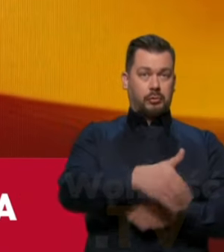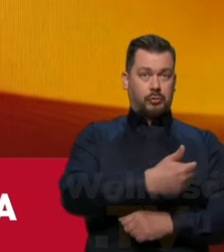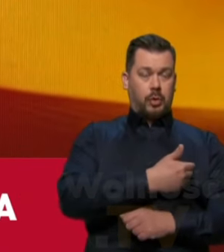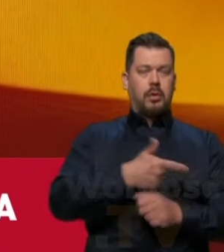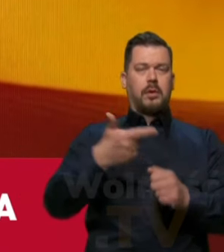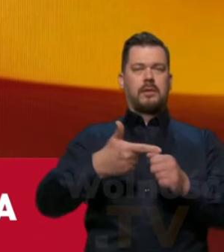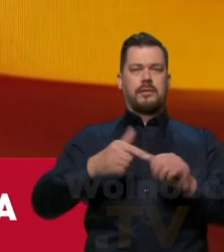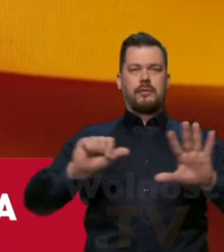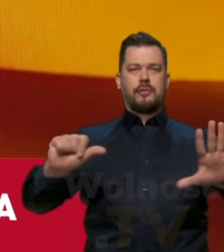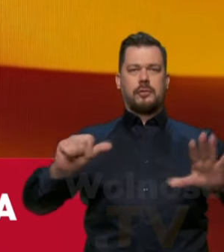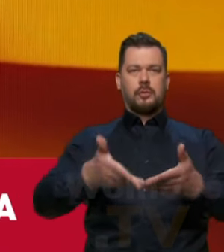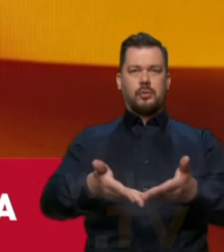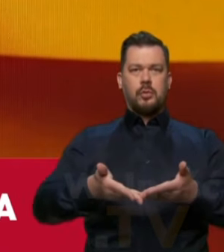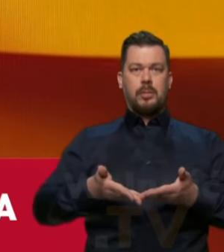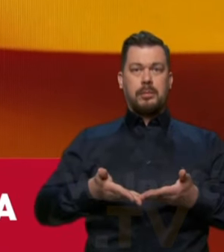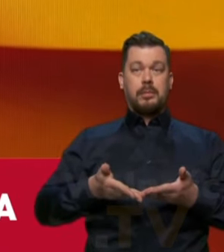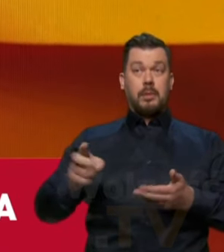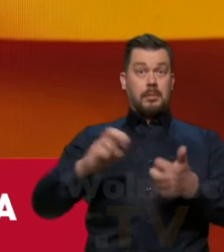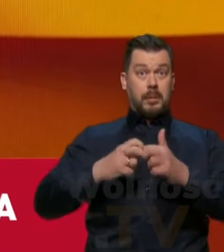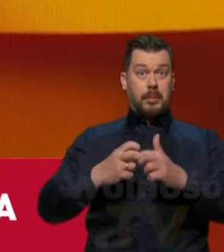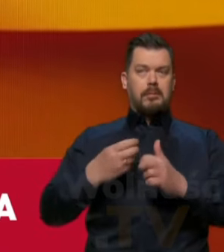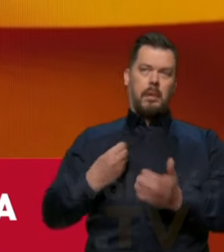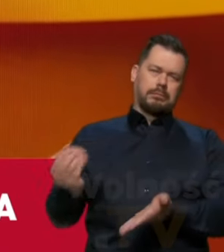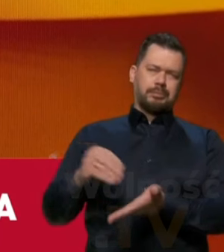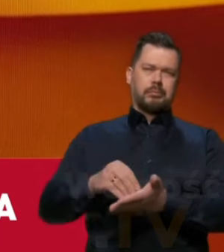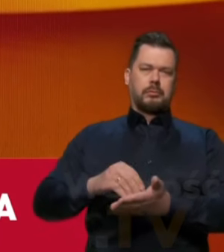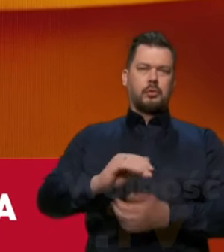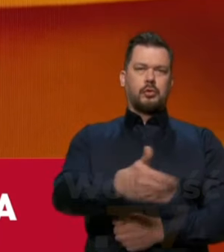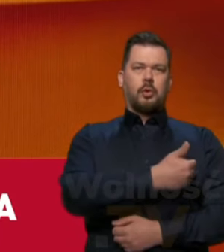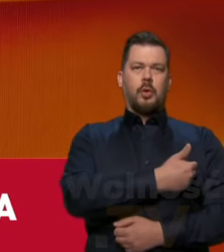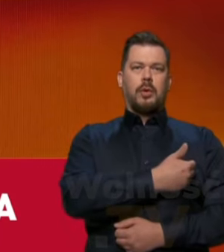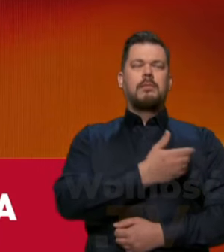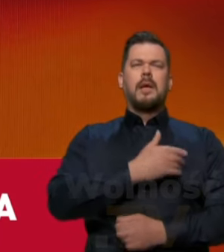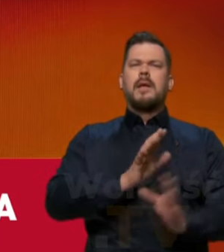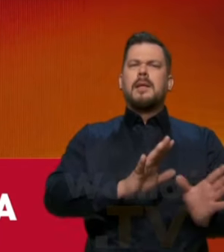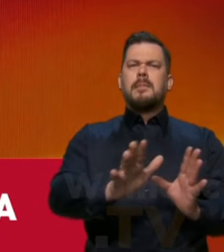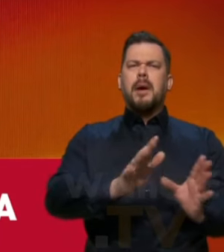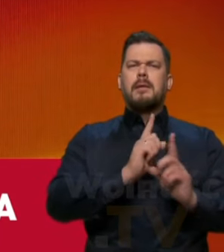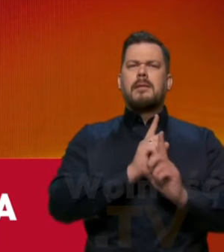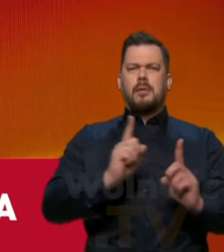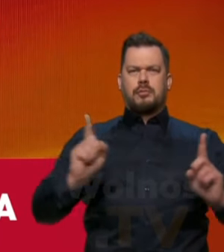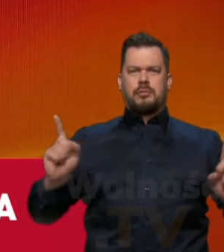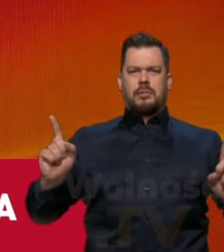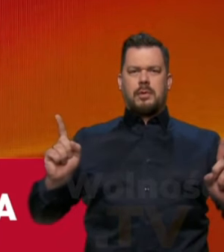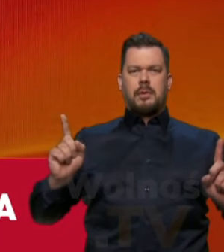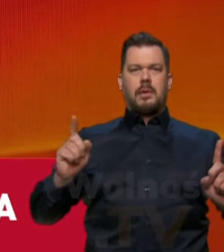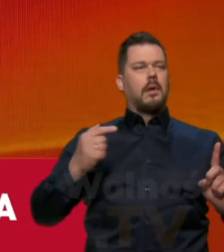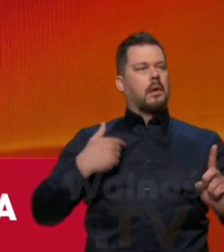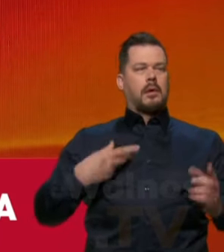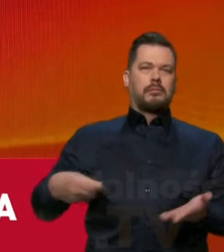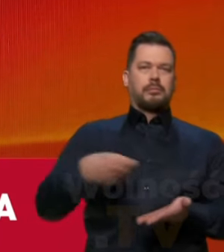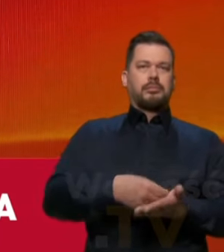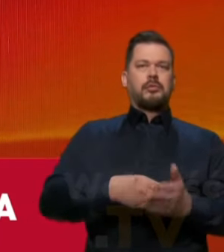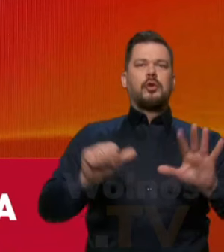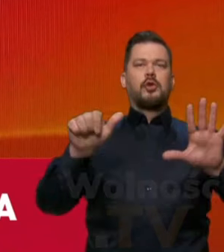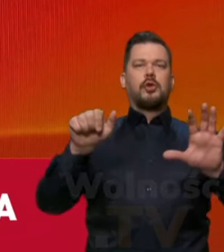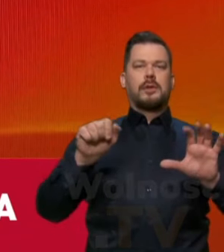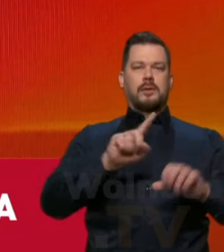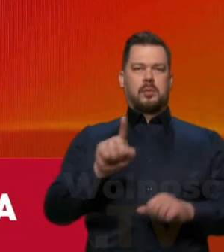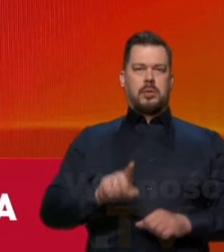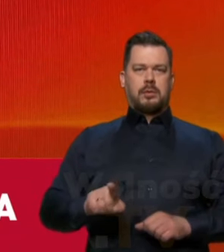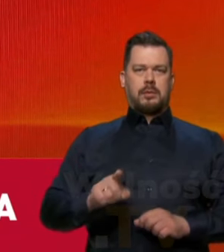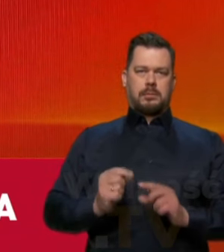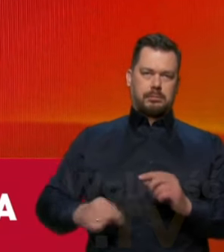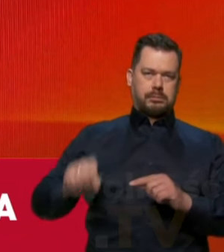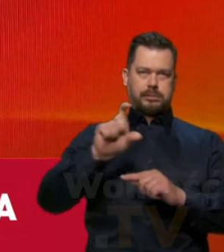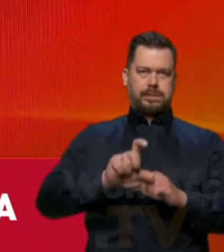budujemy dodatkowe szkoły tam, gdzie mamy problemy. No i przede wszystkim dbamy o naszych nauczycieli, dlatego że dopłacamy im 600 zł średnio do